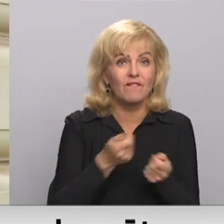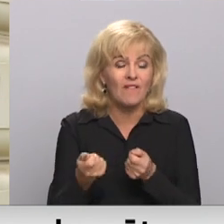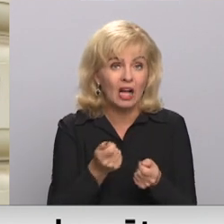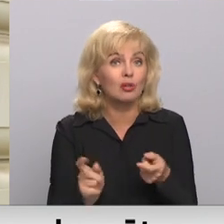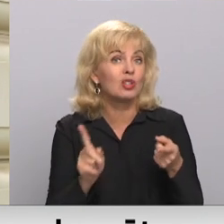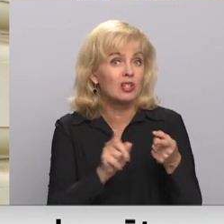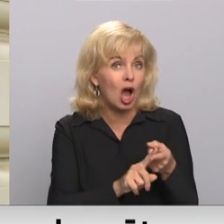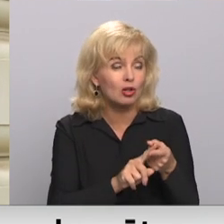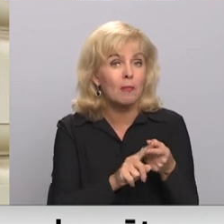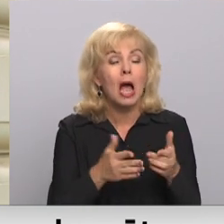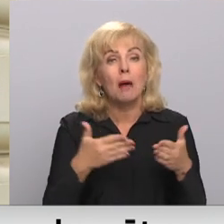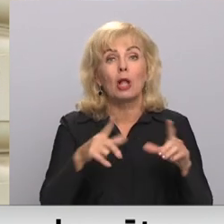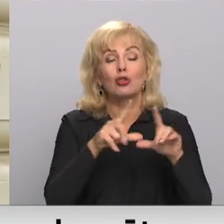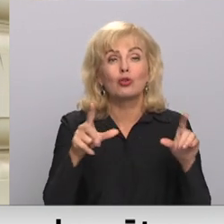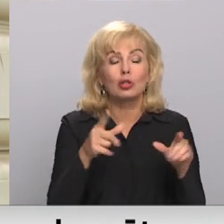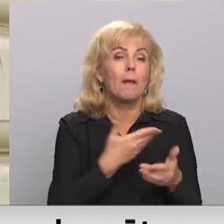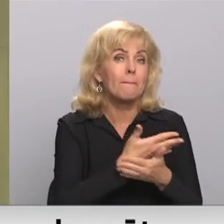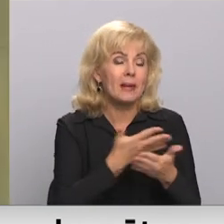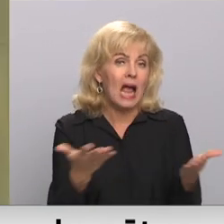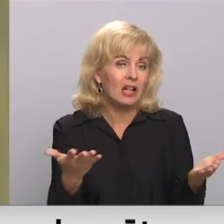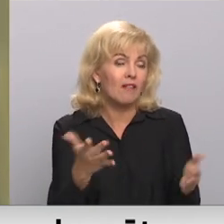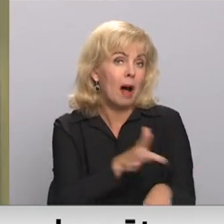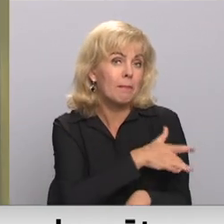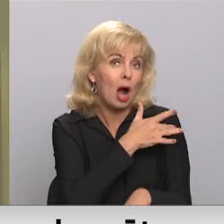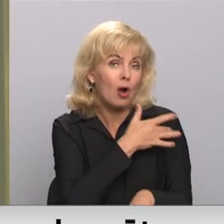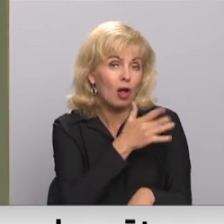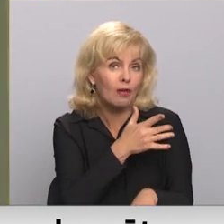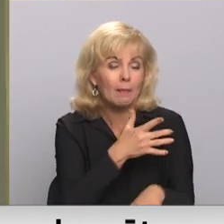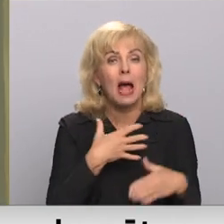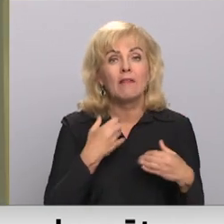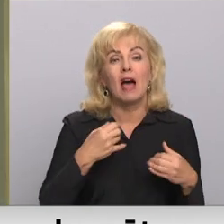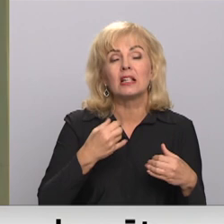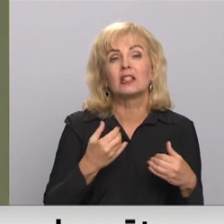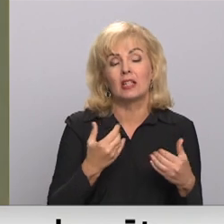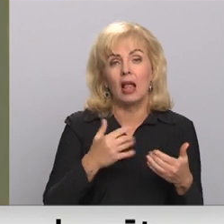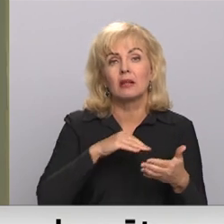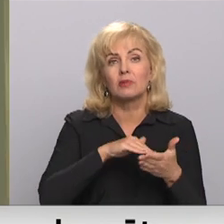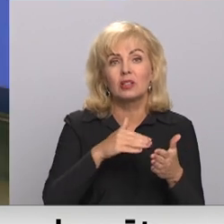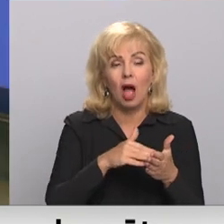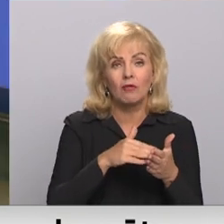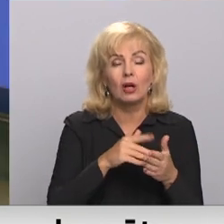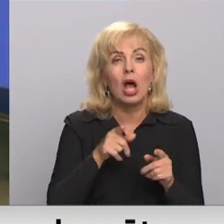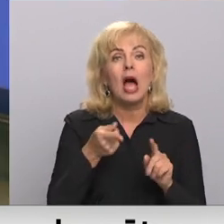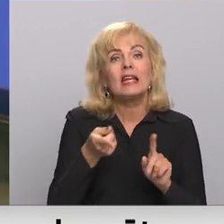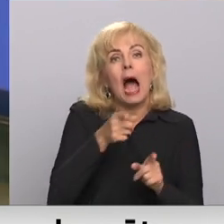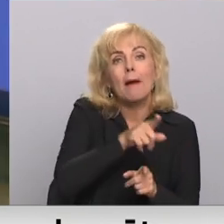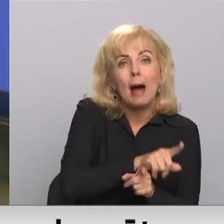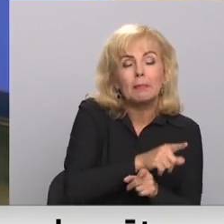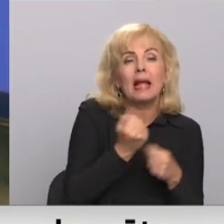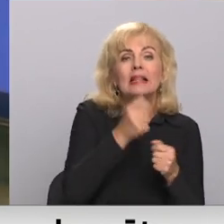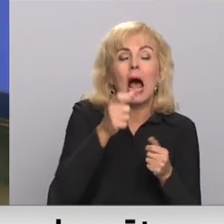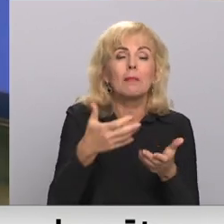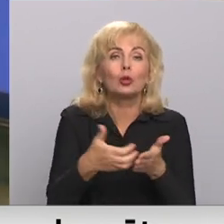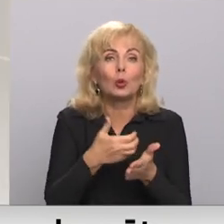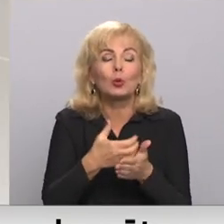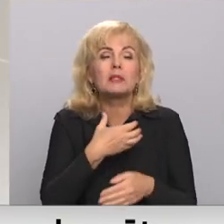ne tikai ar plašo uzņēmumu piedāvāto pakalpojumu spektru, kurš epidemioloģiskās situācijas ietvaros ir pilnībā jāpārkārto, bet arī iespējamo darbinieku trūkumu